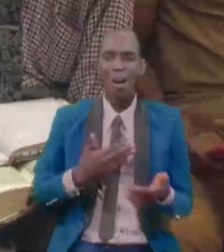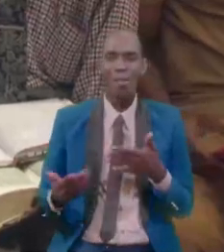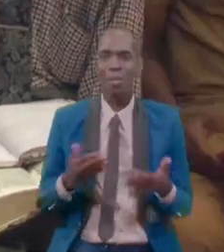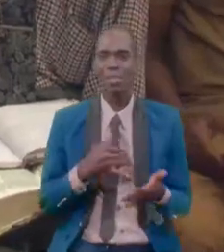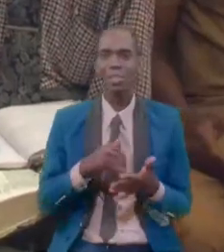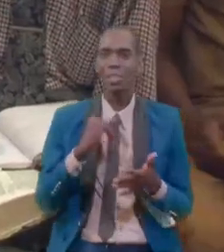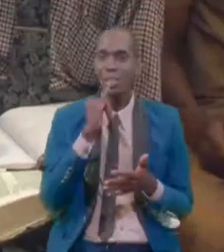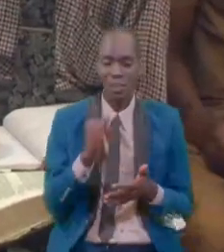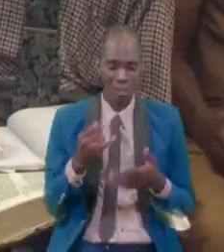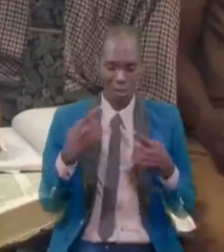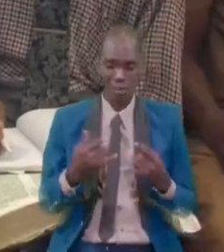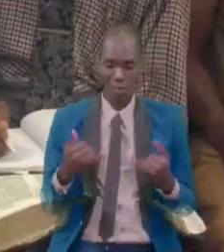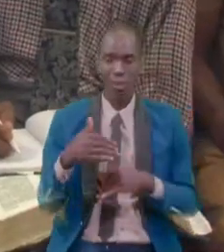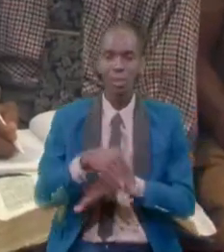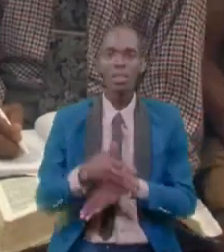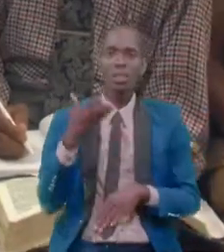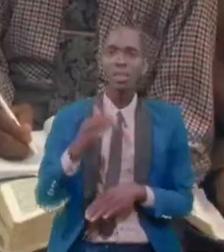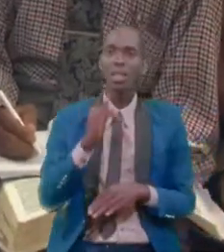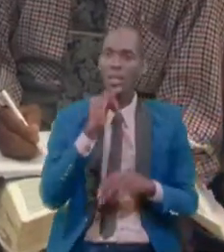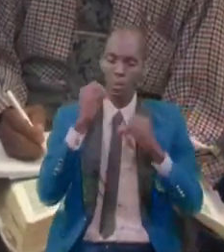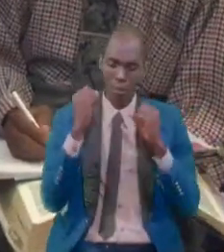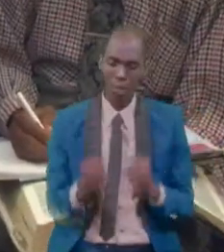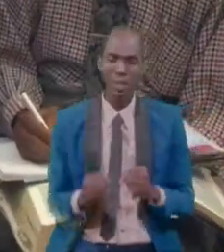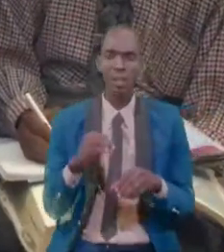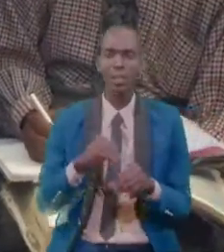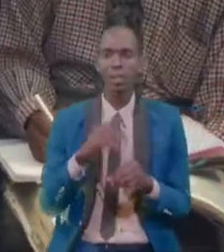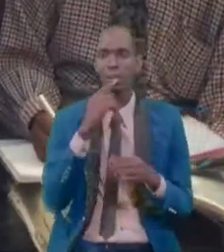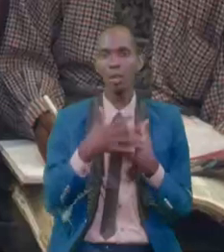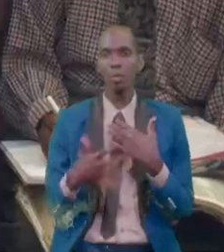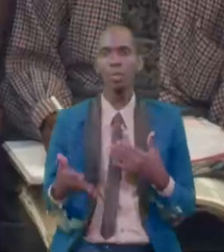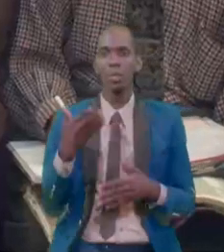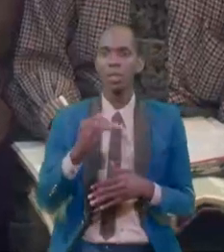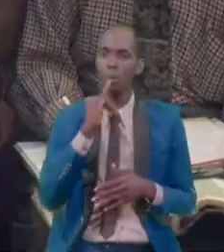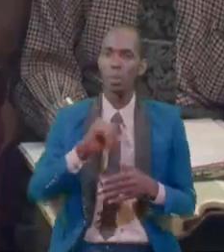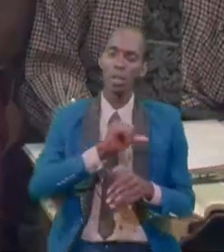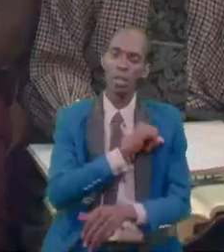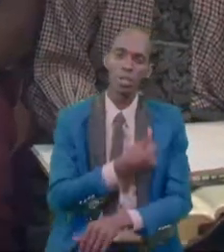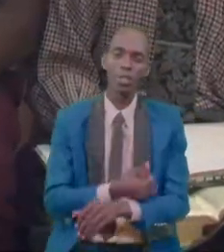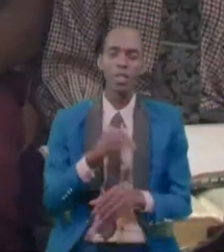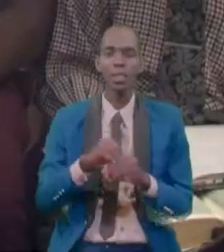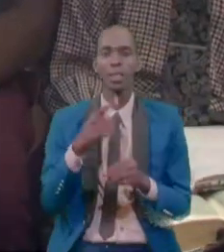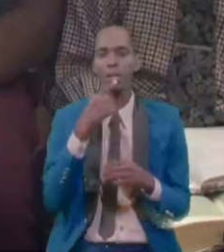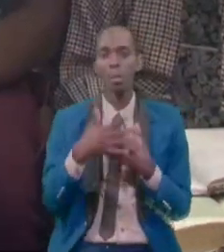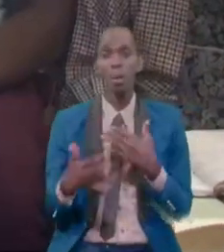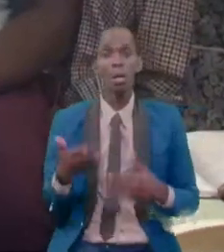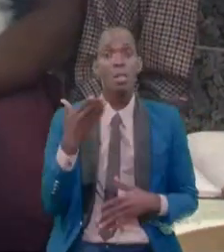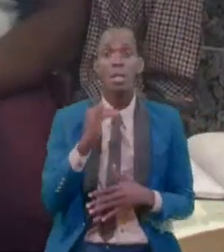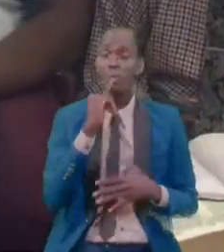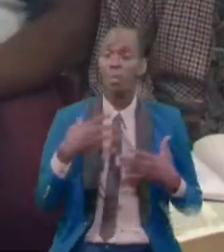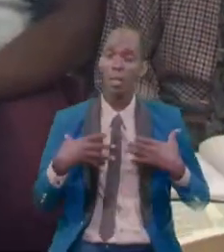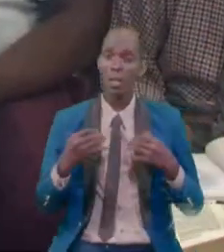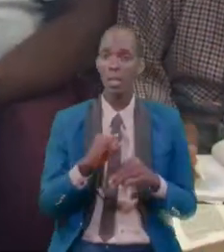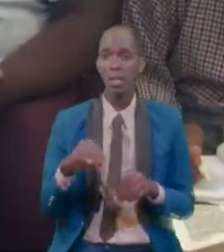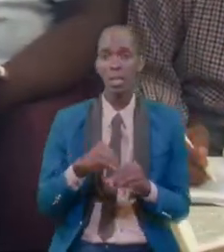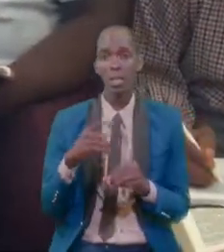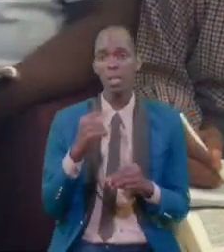Quelle que soit la chose ce soir, il y a la puissance dans le sang. Il y a l'autorité dans le sang. Il y a la guérison dans le